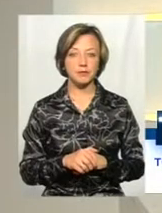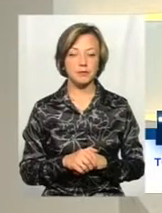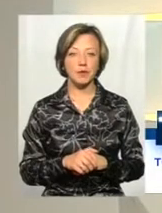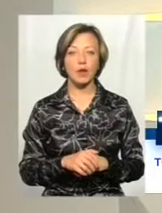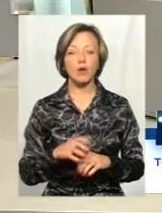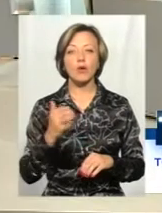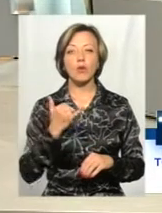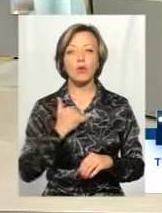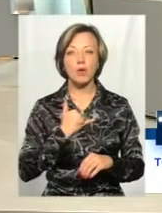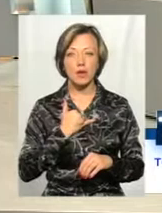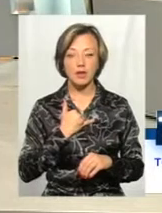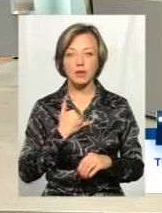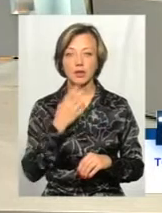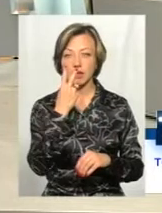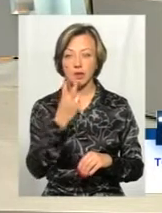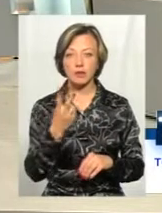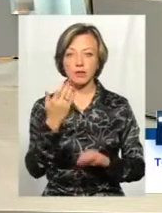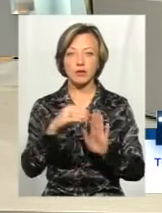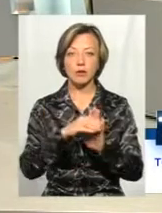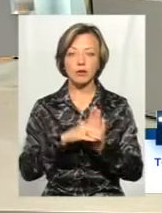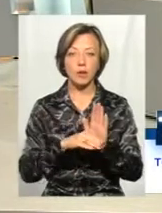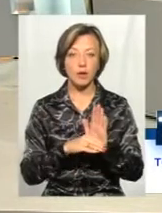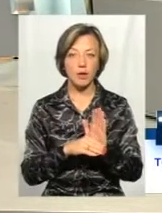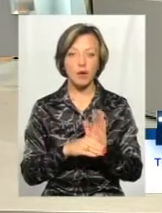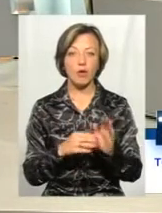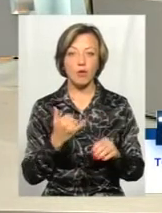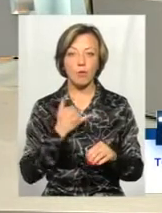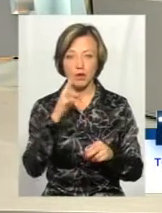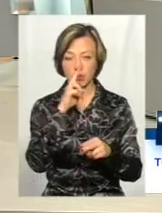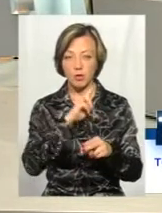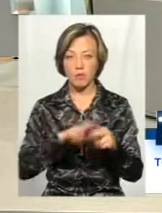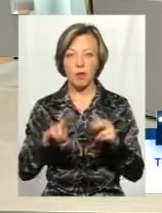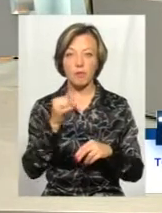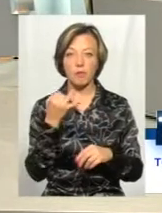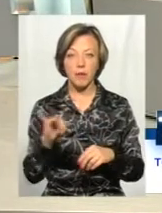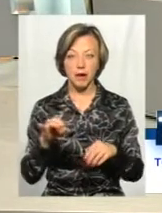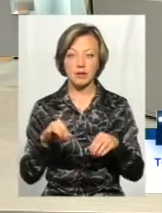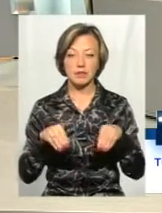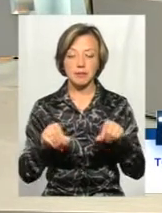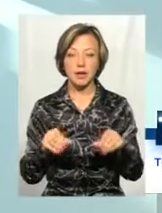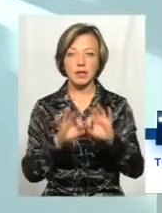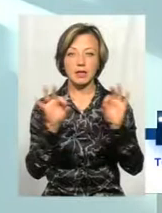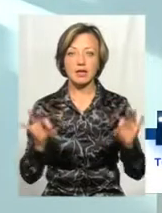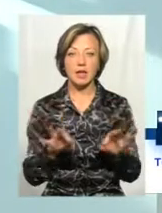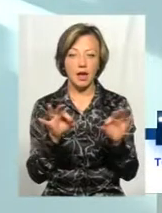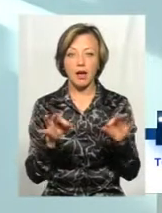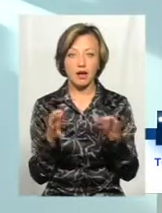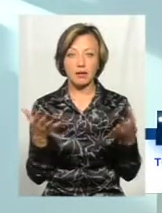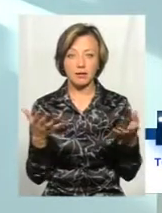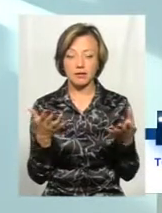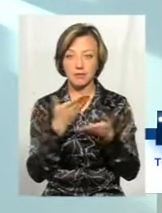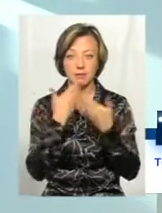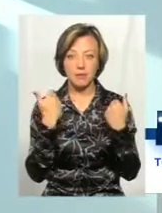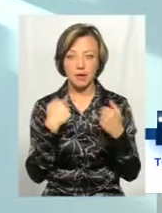Слухайте, в мене така, от я дивлюся вашу передачу, в мене пропав пай земельний. Документи пропали на пай. Ніяких кінців ніде нікого немає.